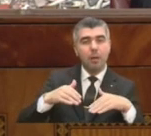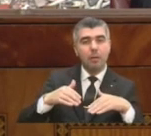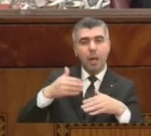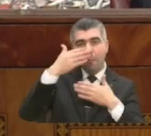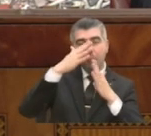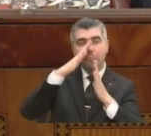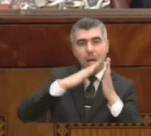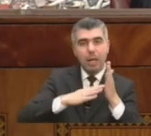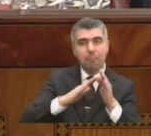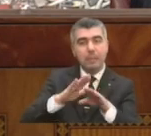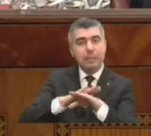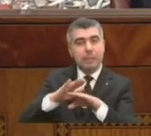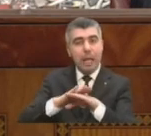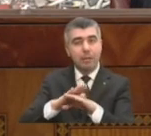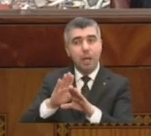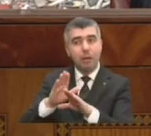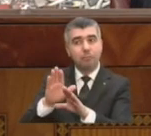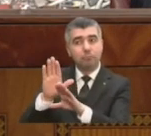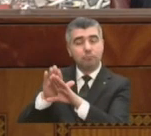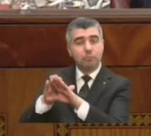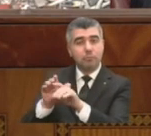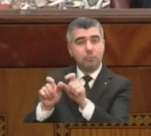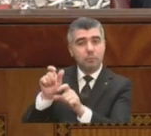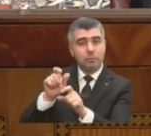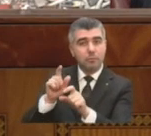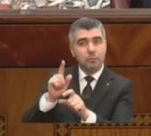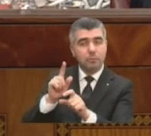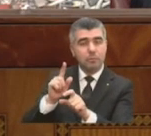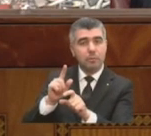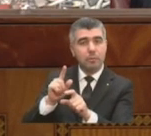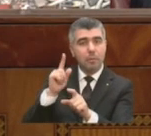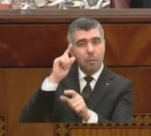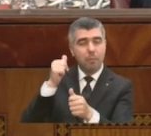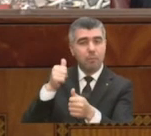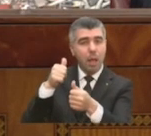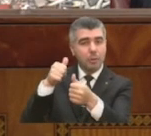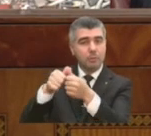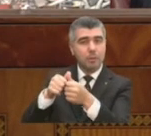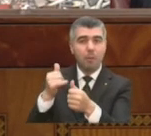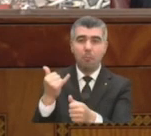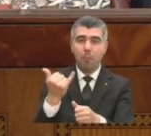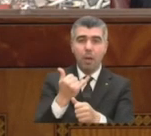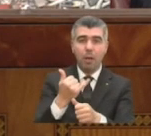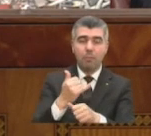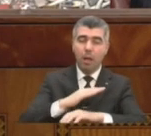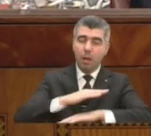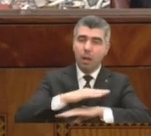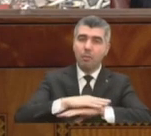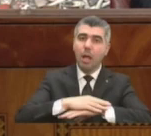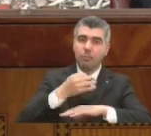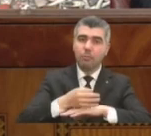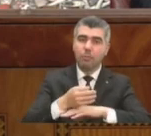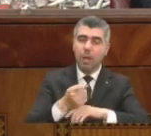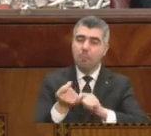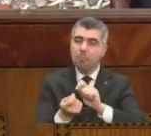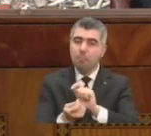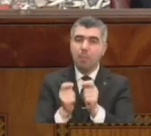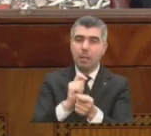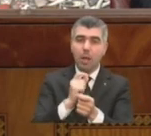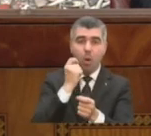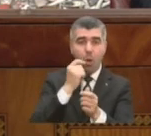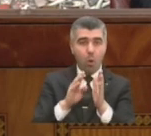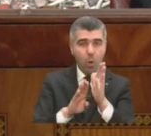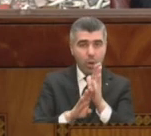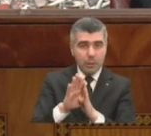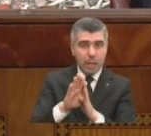الاوروبيه الى التحلي بالحكمه والرزانه ورفض الخلق المتعمد بين حقوق الانسان